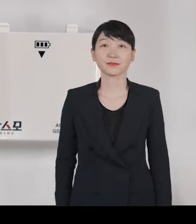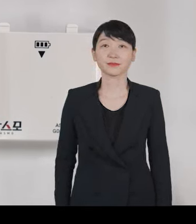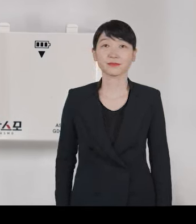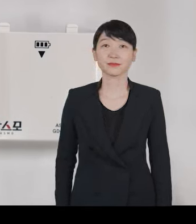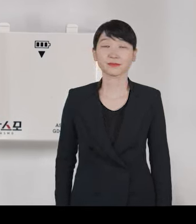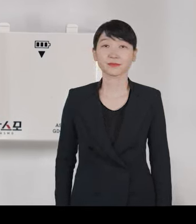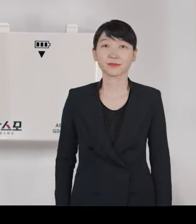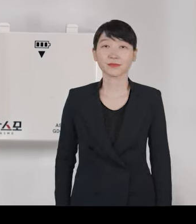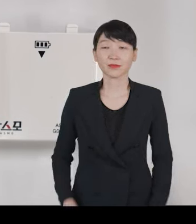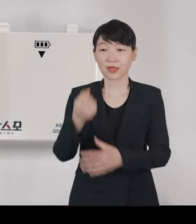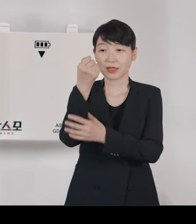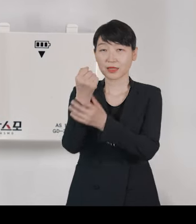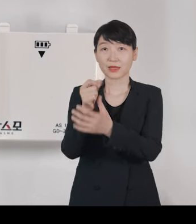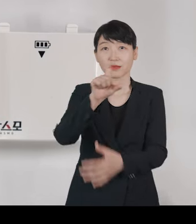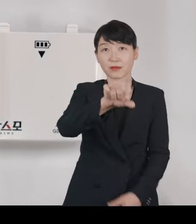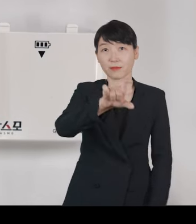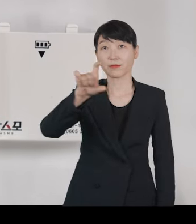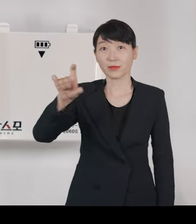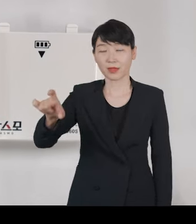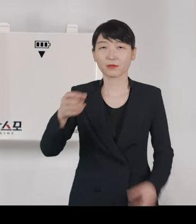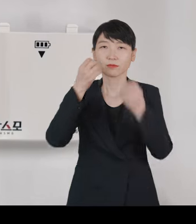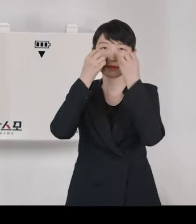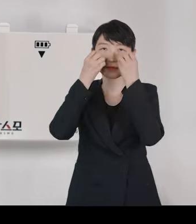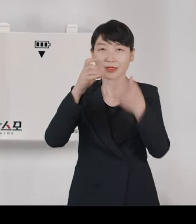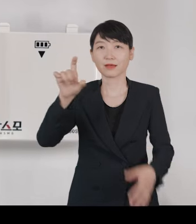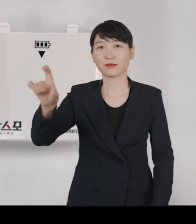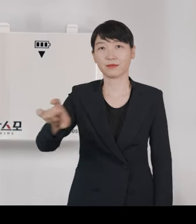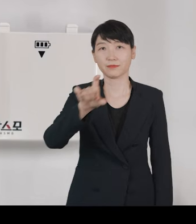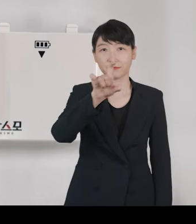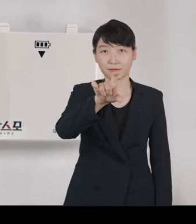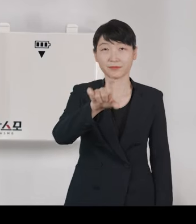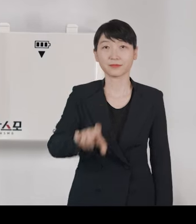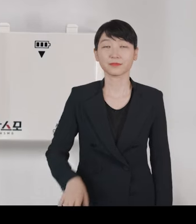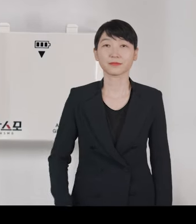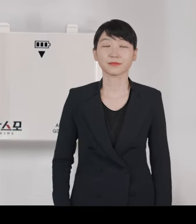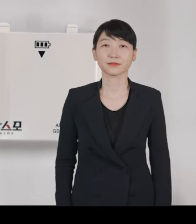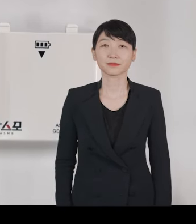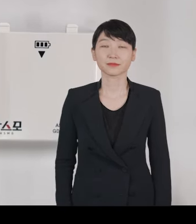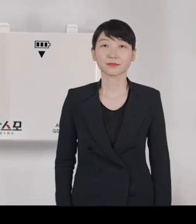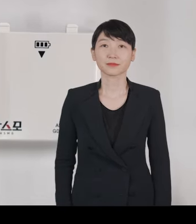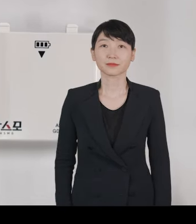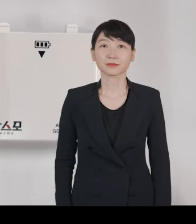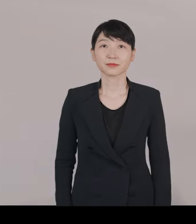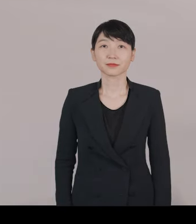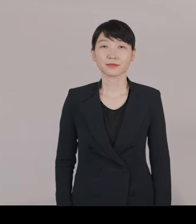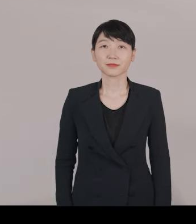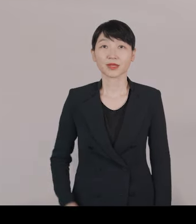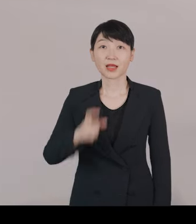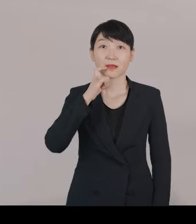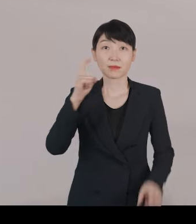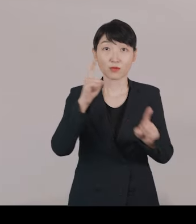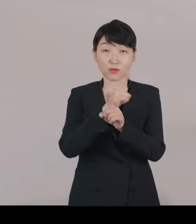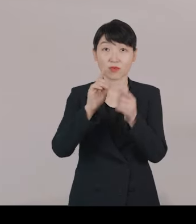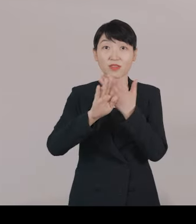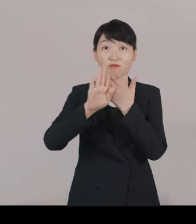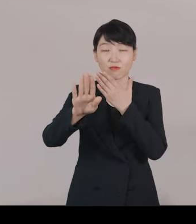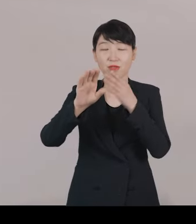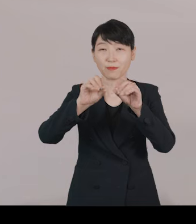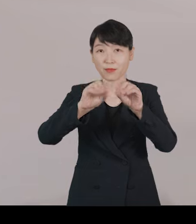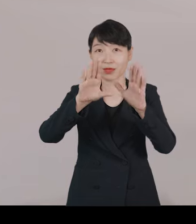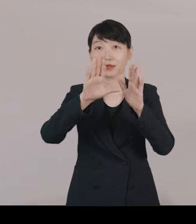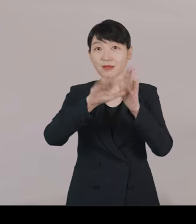커버를 분리합니다. 기존의 배터리를 제거하고 새로운 배터리를 장착합니다. 배터리 장착